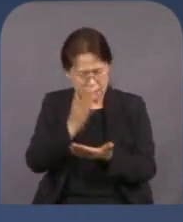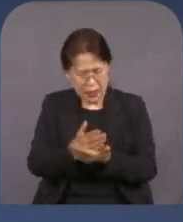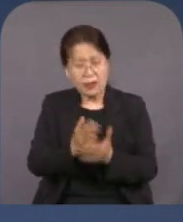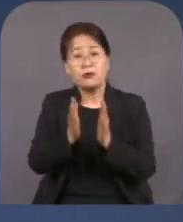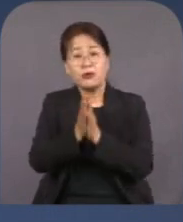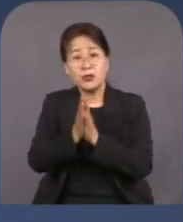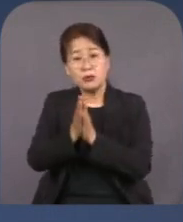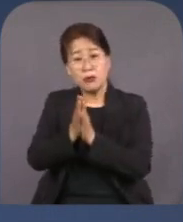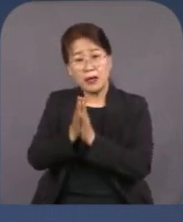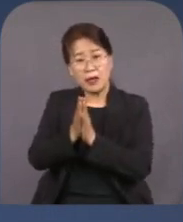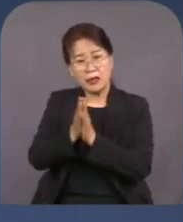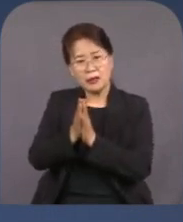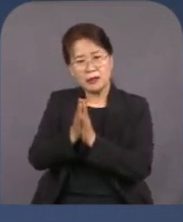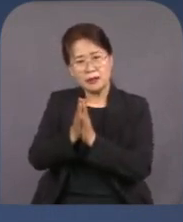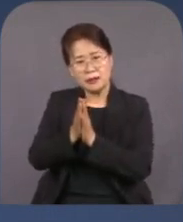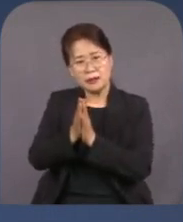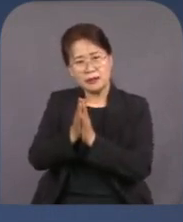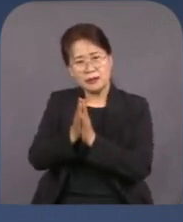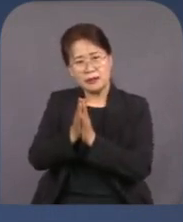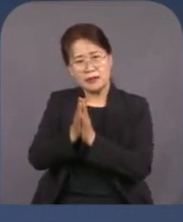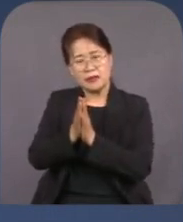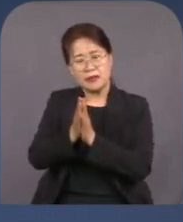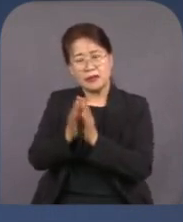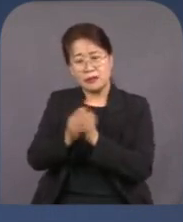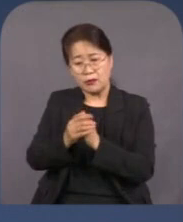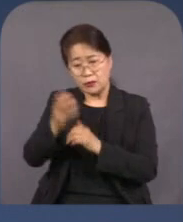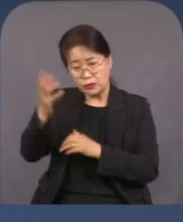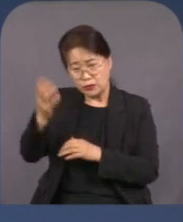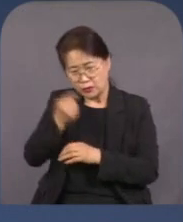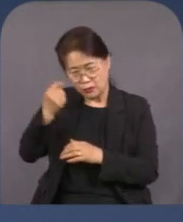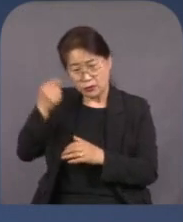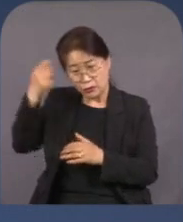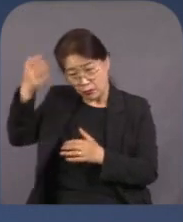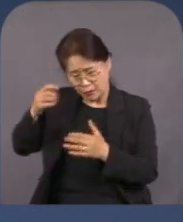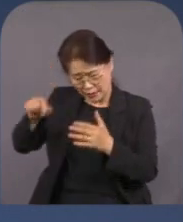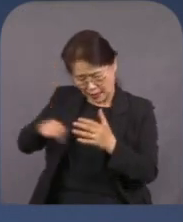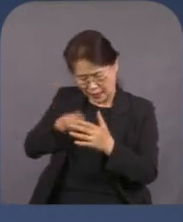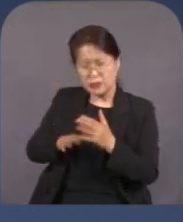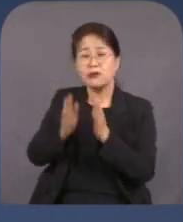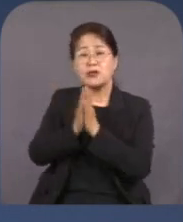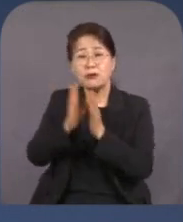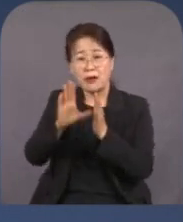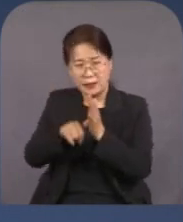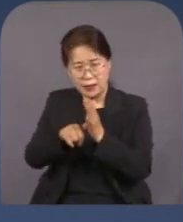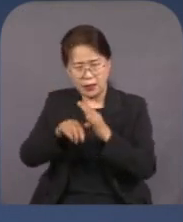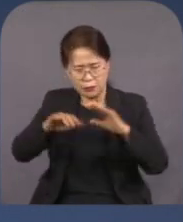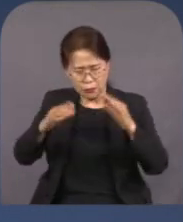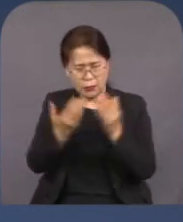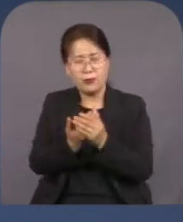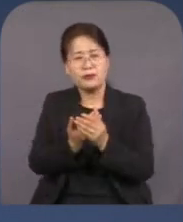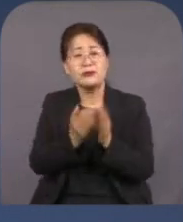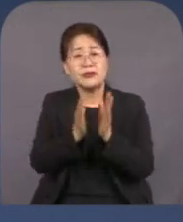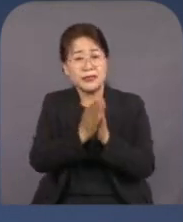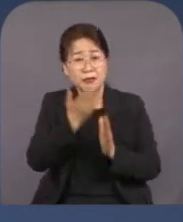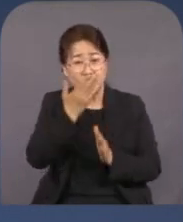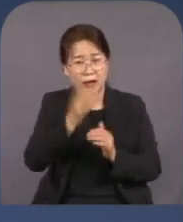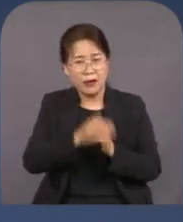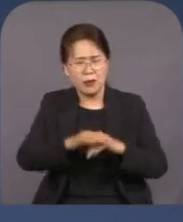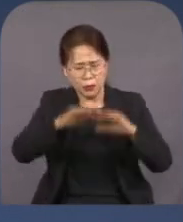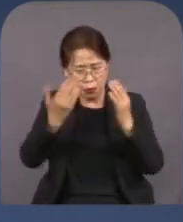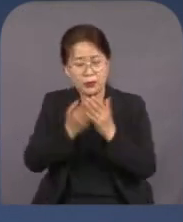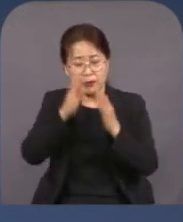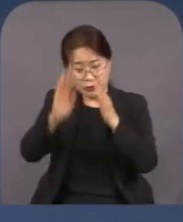말씀을 순종할 수가 있다는 것입니다 그래서 우리 어린애 모든 성도들이 다 성령 안에서 기도하여